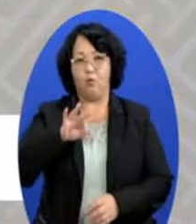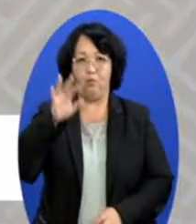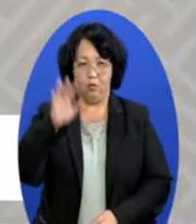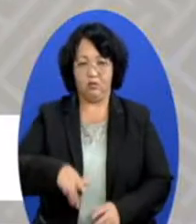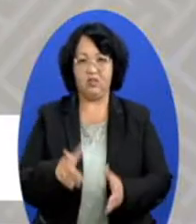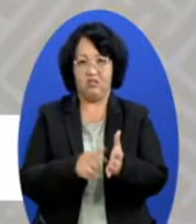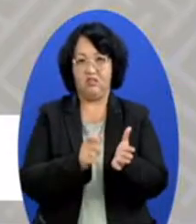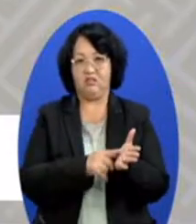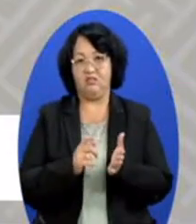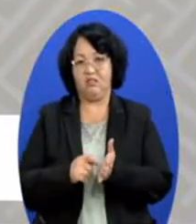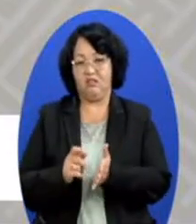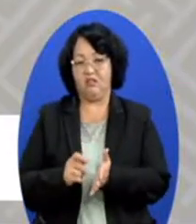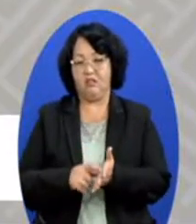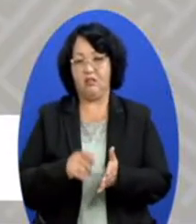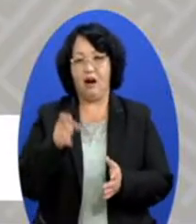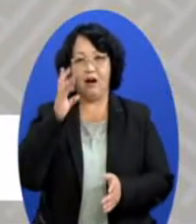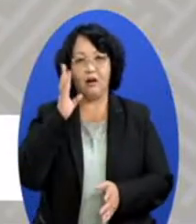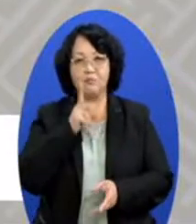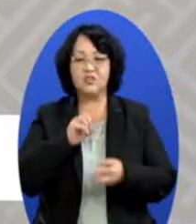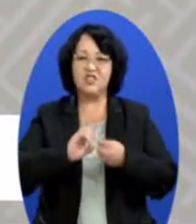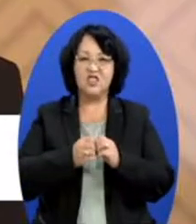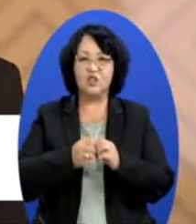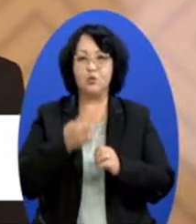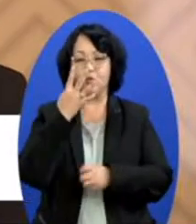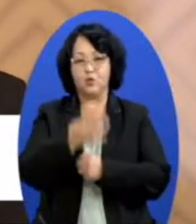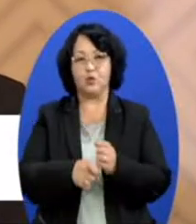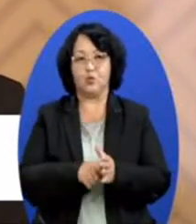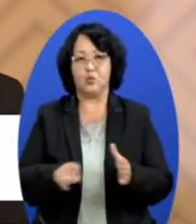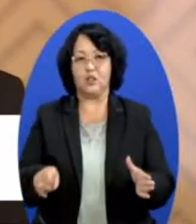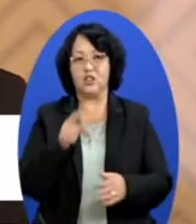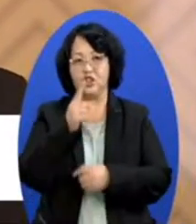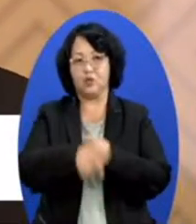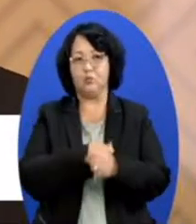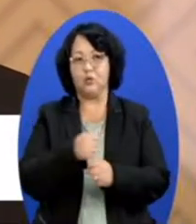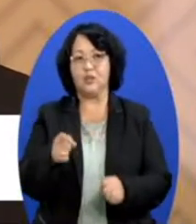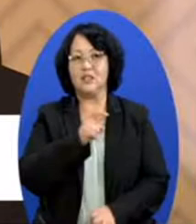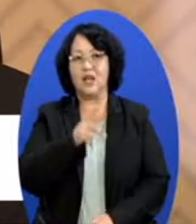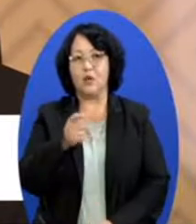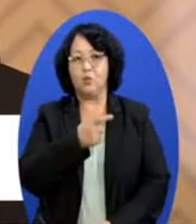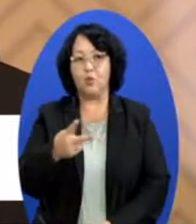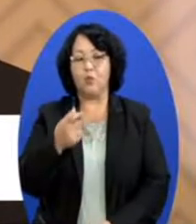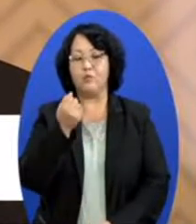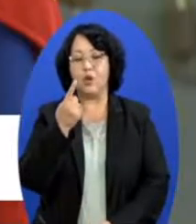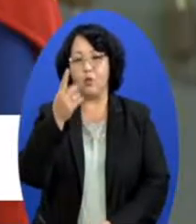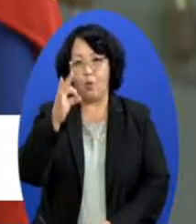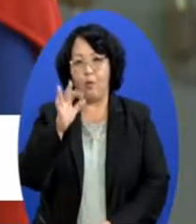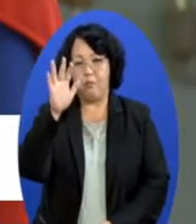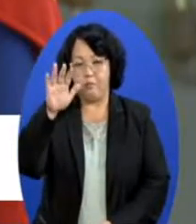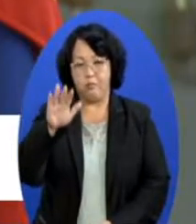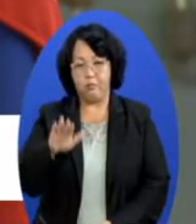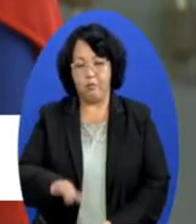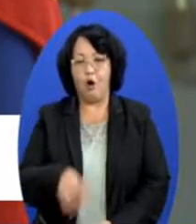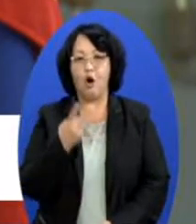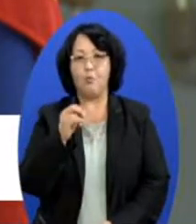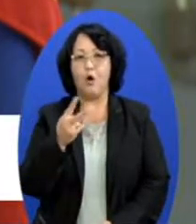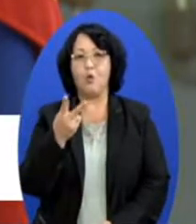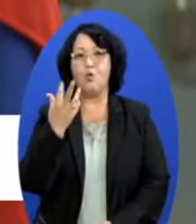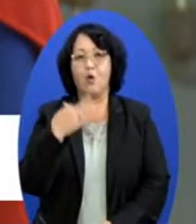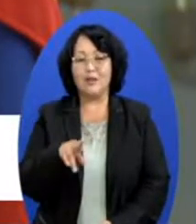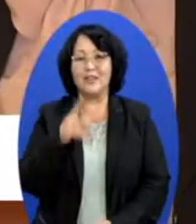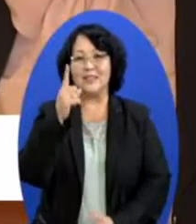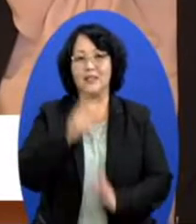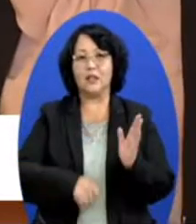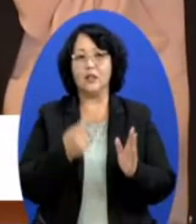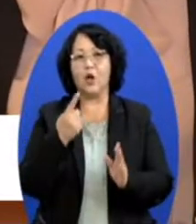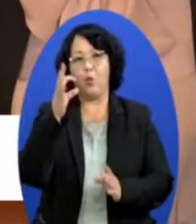шаардлагатай. Эдгээр арга хэмжээний үр дүнд 4 жилийн хугацаанд жил бүр зээлийн хүү 1 хувиар буурч 2023 оны эцэст сарын 1 хувьд